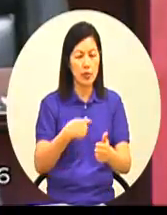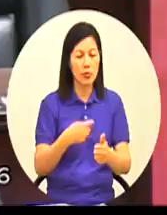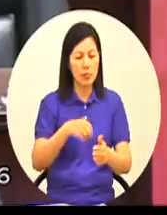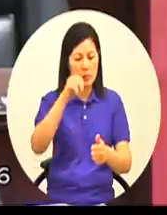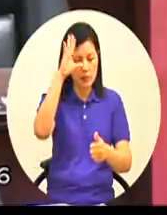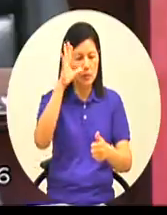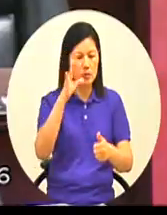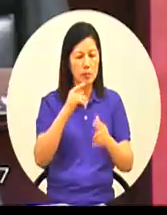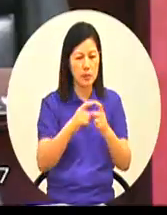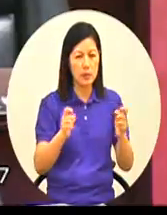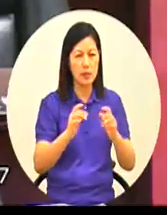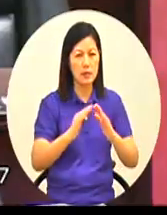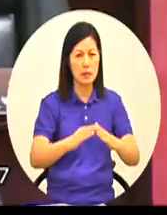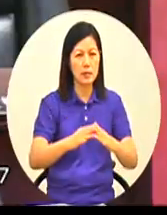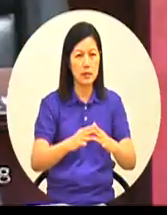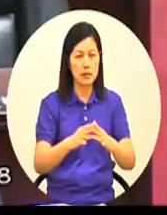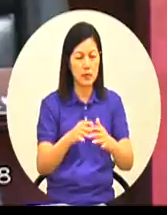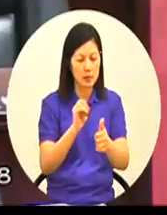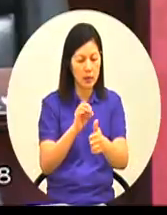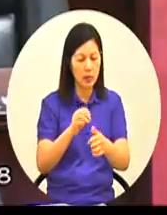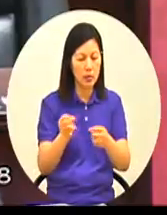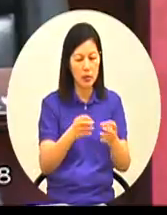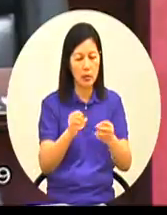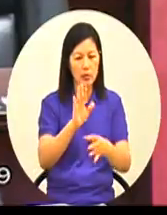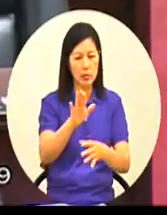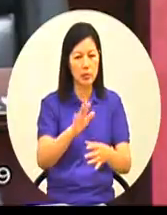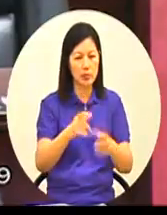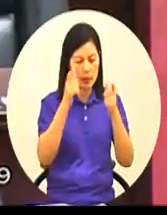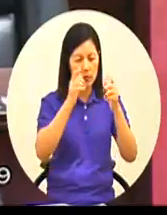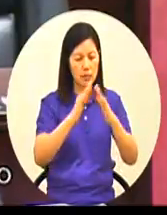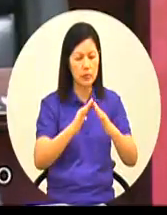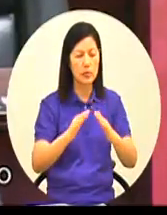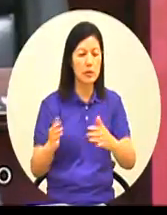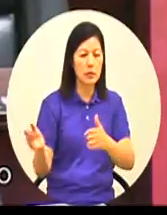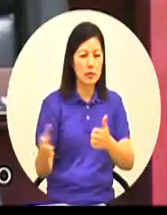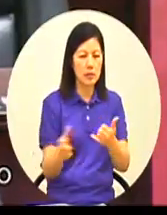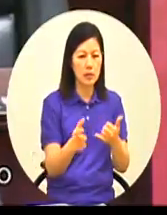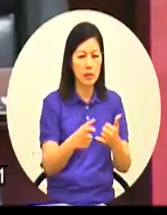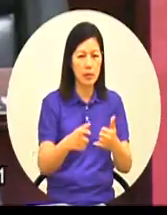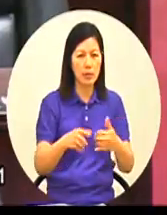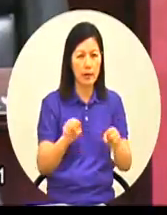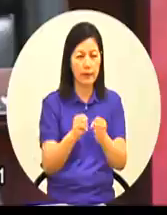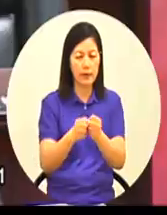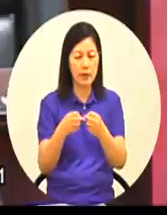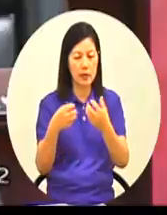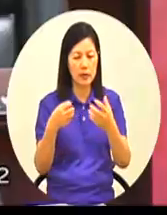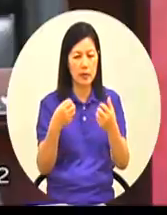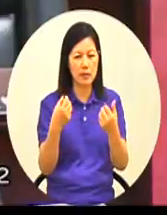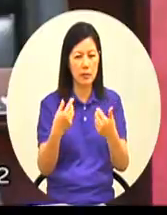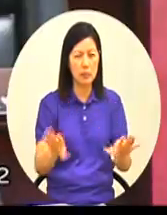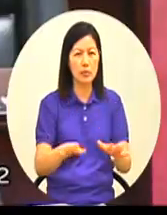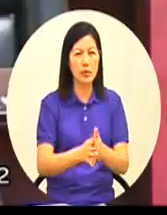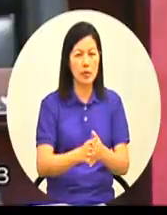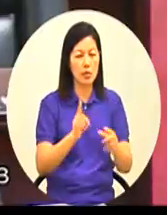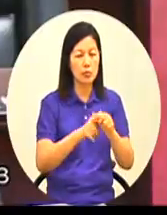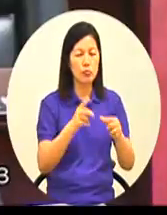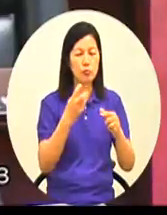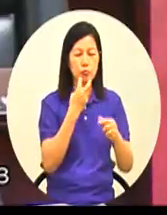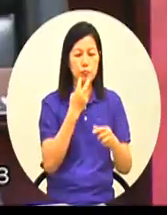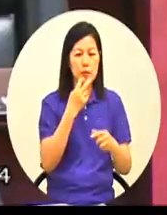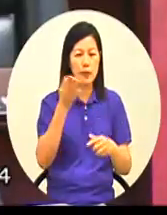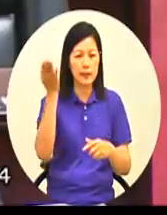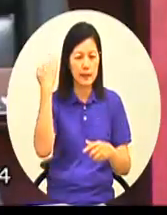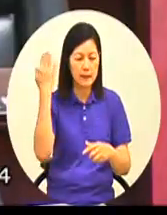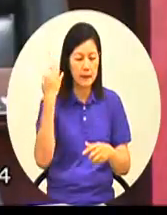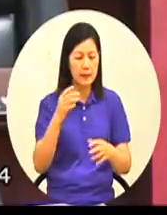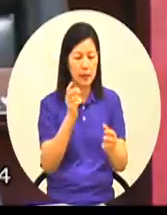城市，原因是我们高雄市大概在几次的风灾都有严重的灾情，甚至有些是过去中央没有列管的危险